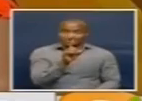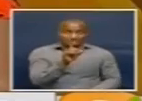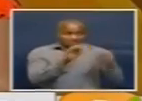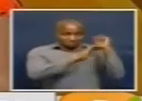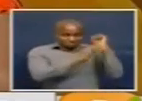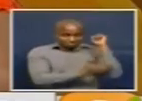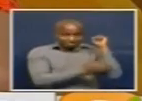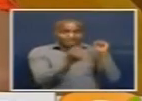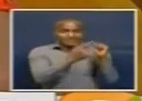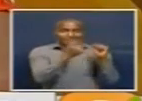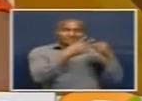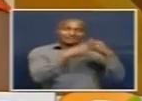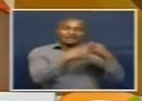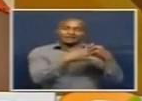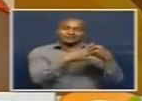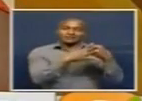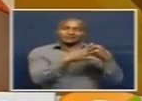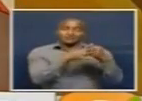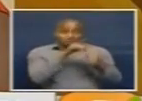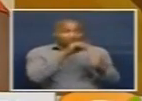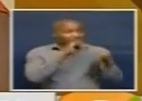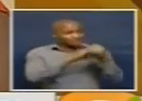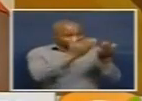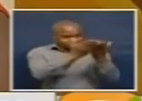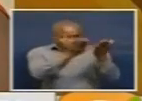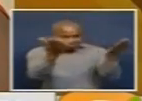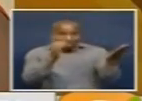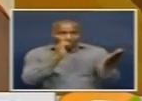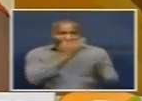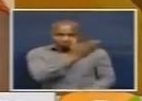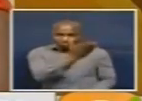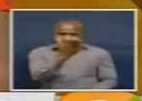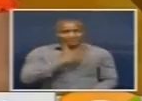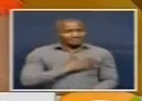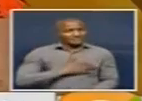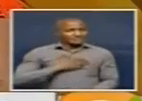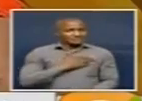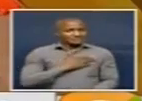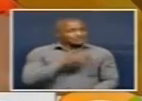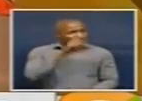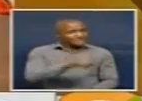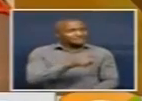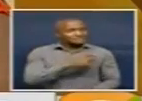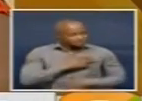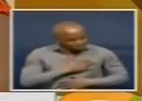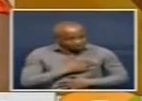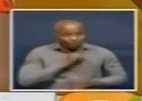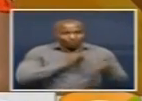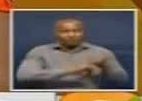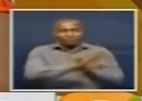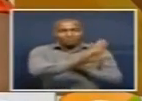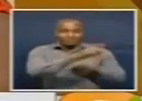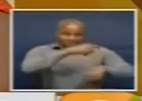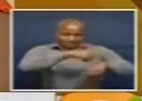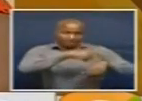9 peke yake. Na kuomba wewe mume unaye nisikiza, kama uko na mke katika ile miezi 9 ukaweze kumheshimu mwanamke akiwa mjamzito. Kwa